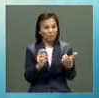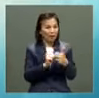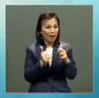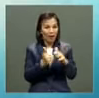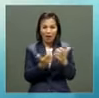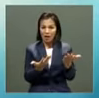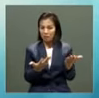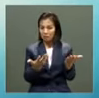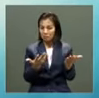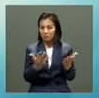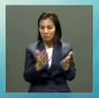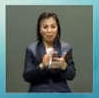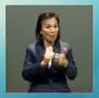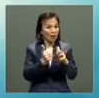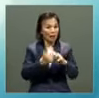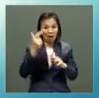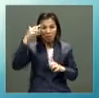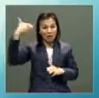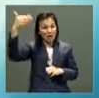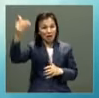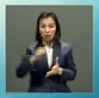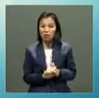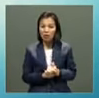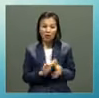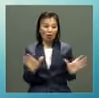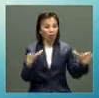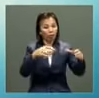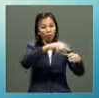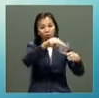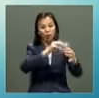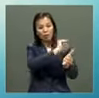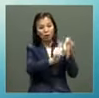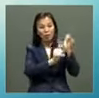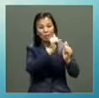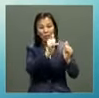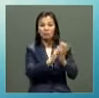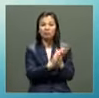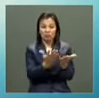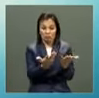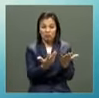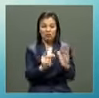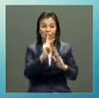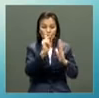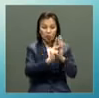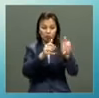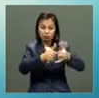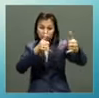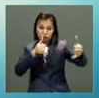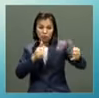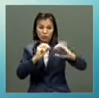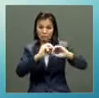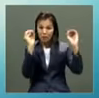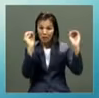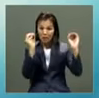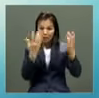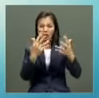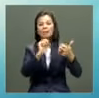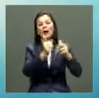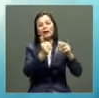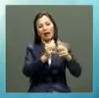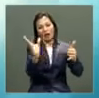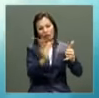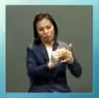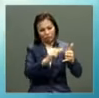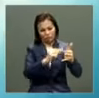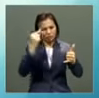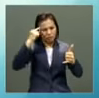าตามมาคือการใกล้ชิดกันเกินไปไม่ได้ทำตามโซเชียลดิสแทนซิ่งก็ทำให้เกิดปัญหาในประเด็น